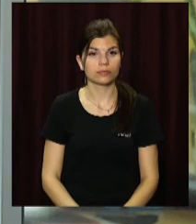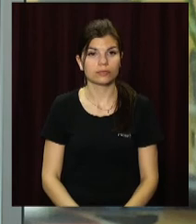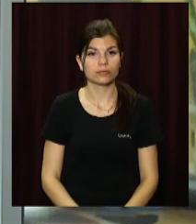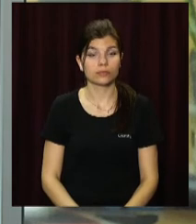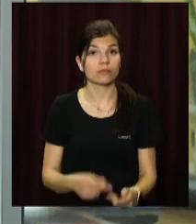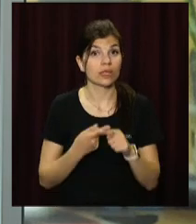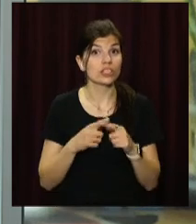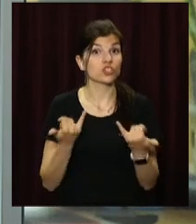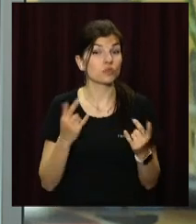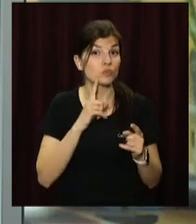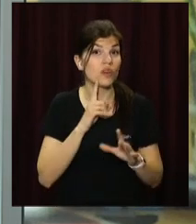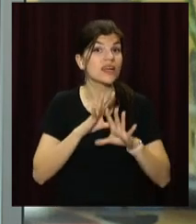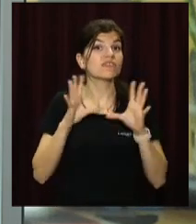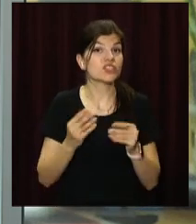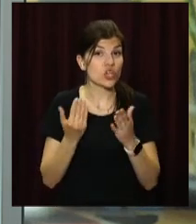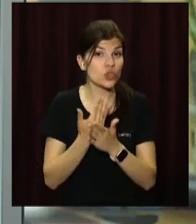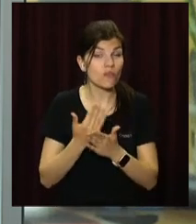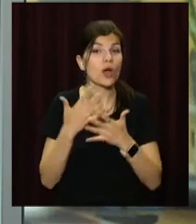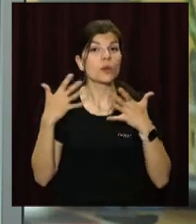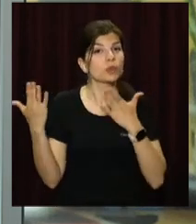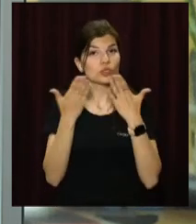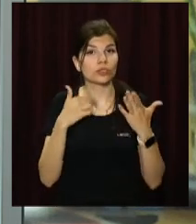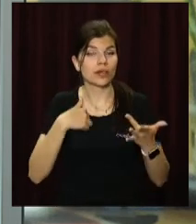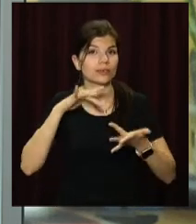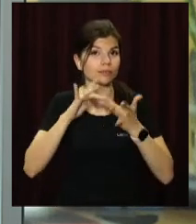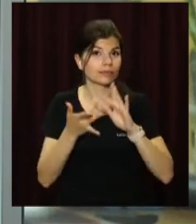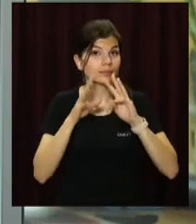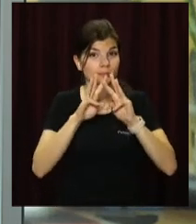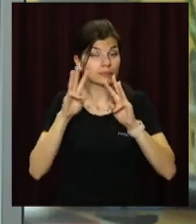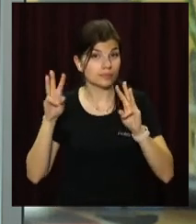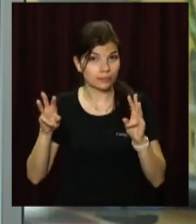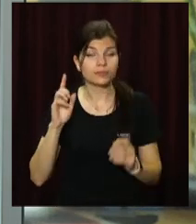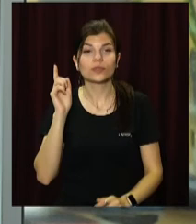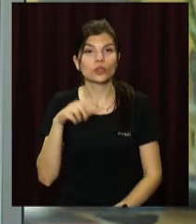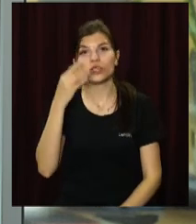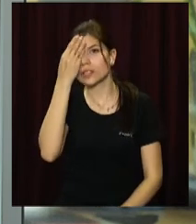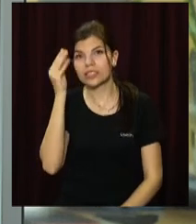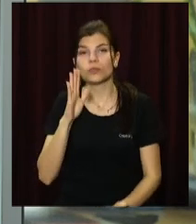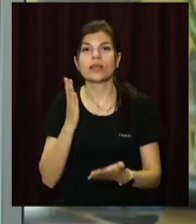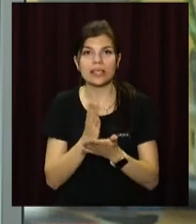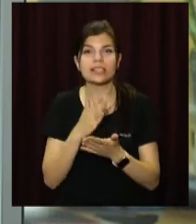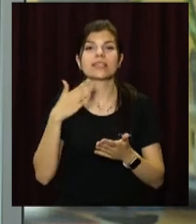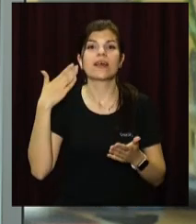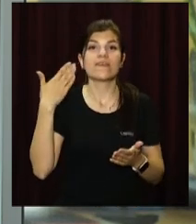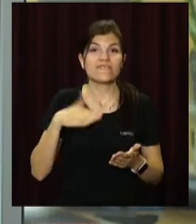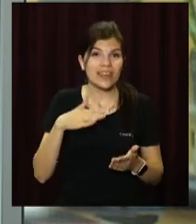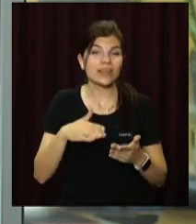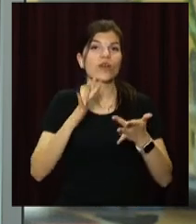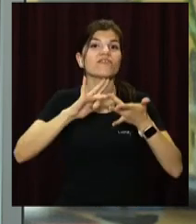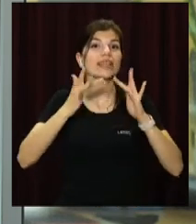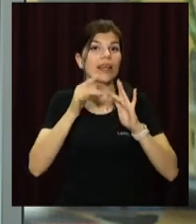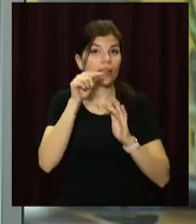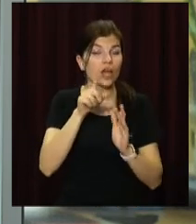І це поки всі новини на цю годину. Більше читайте на нашому сайті opentv.media. Не забувайте про сюжети в соціальних мережах